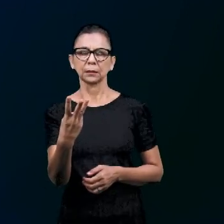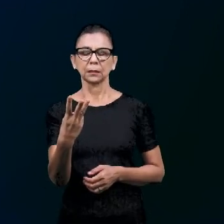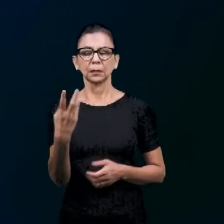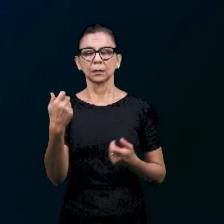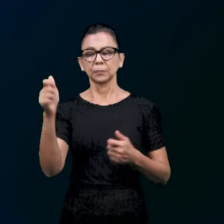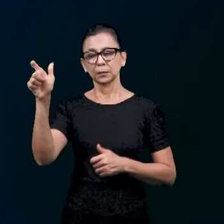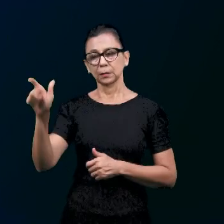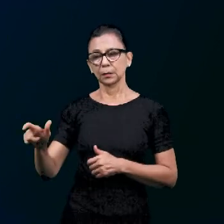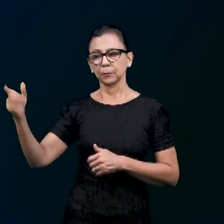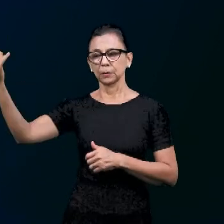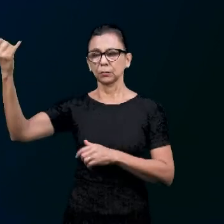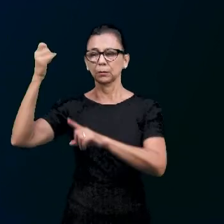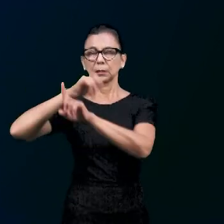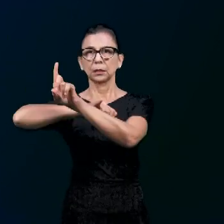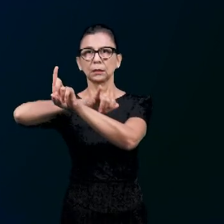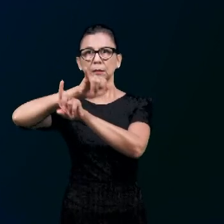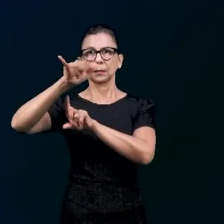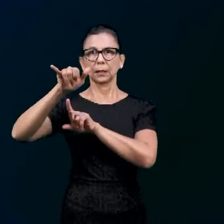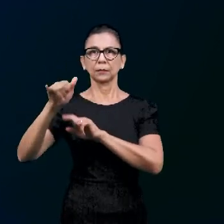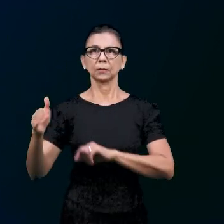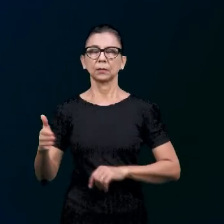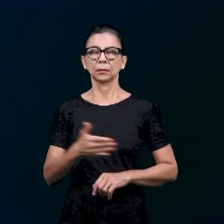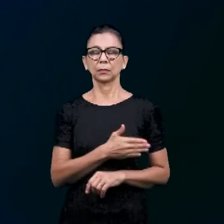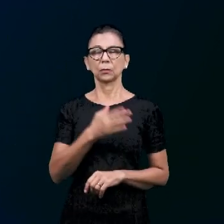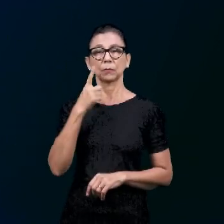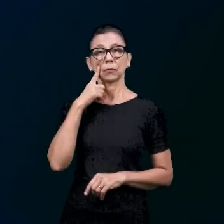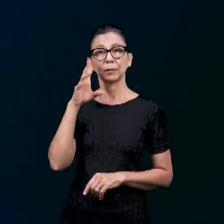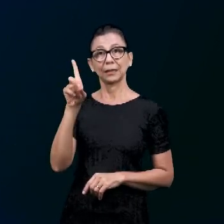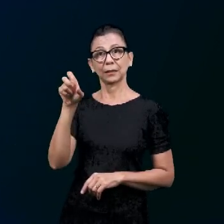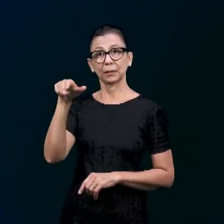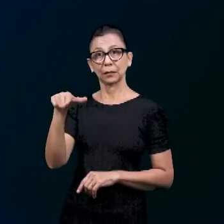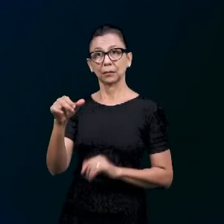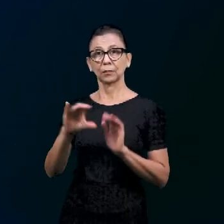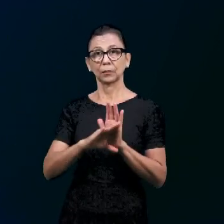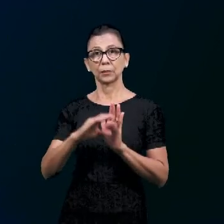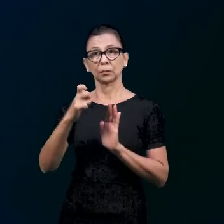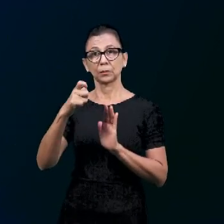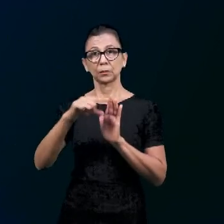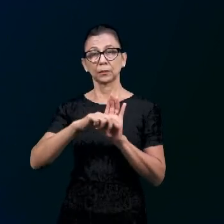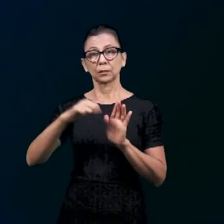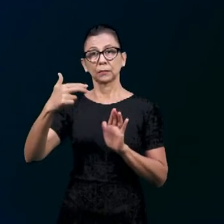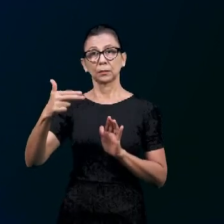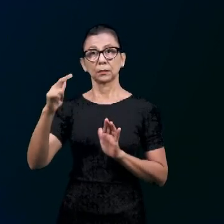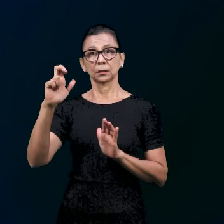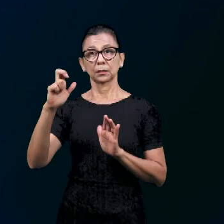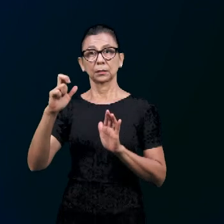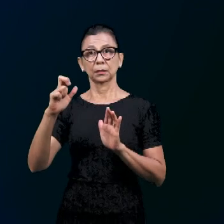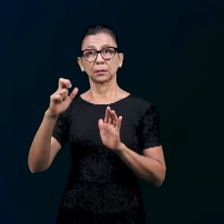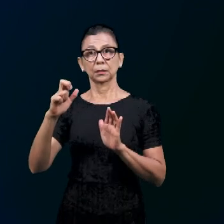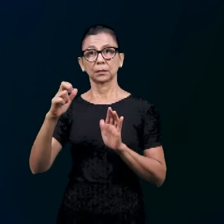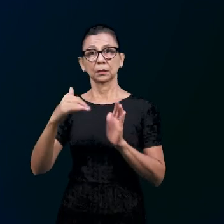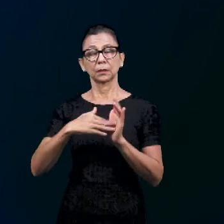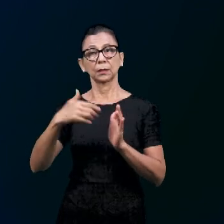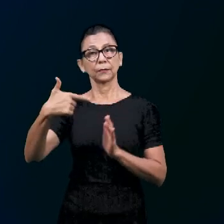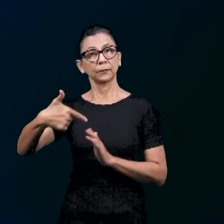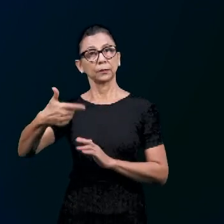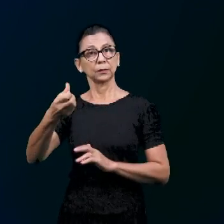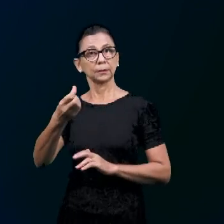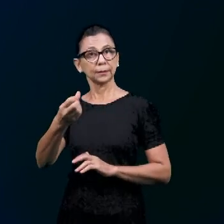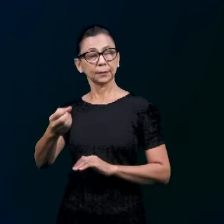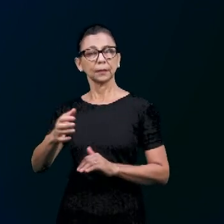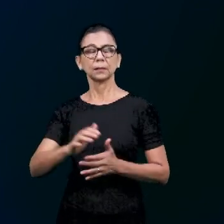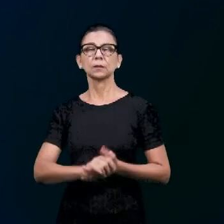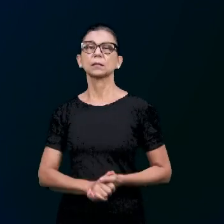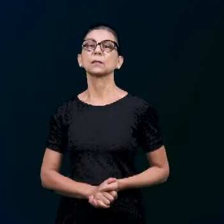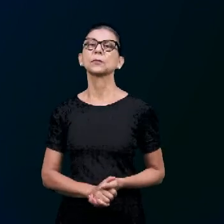pour sa foi et qu'il y ait interprète. En Daniel 5, 25, 26, c'est aussi un autre exemple.